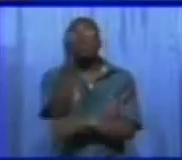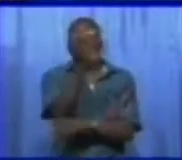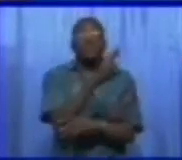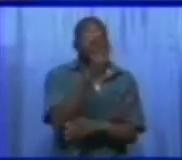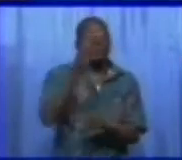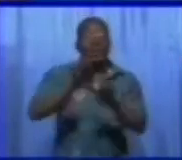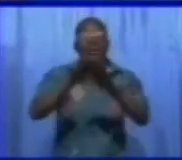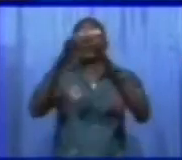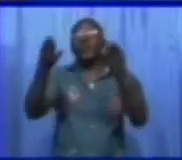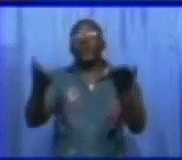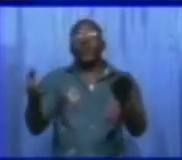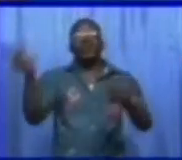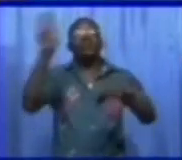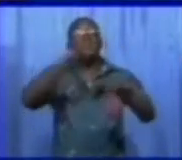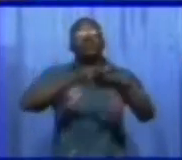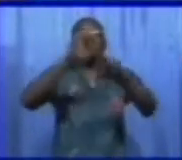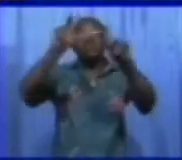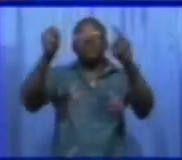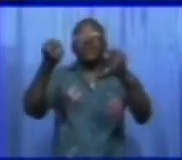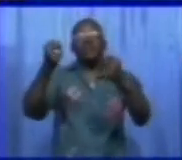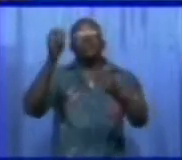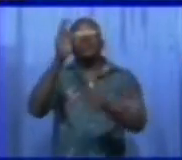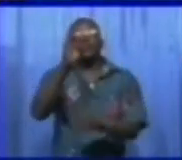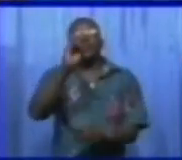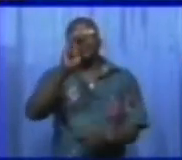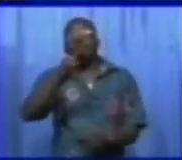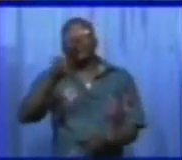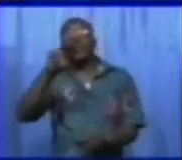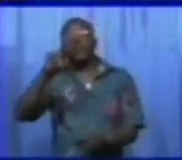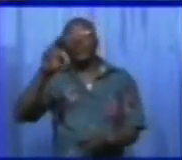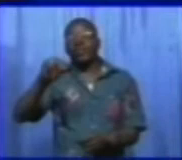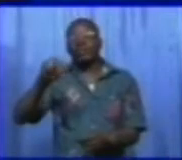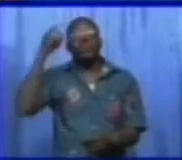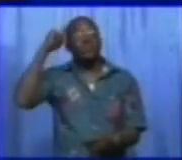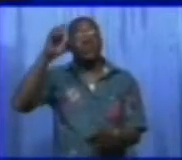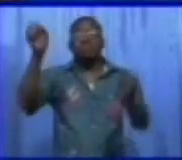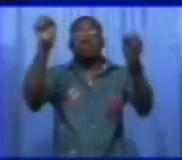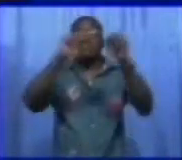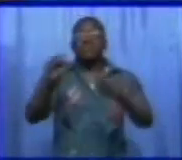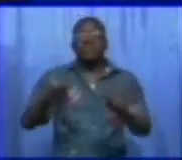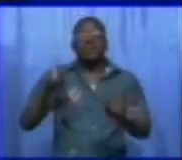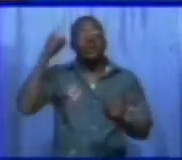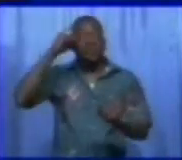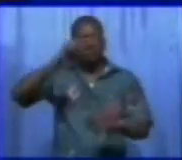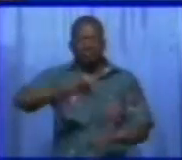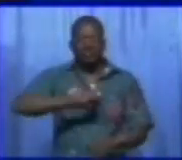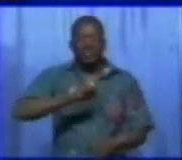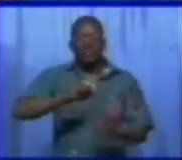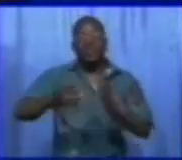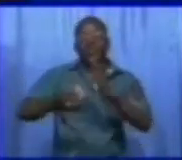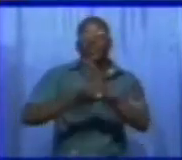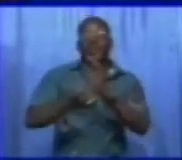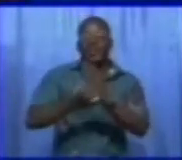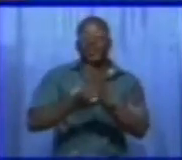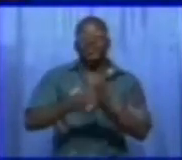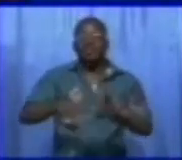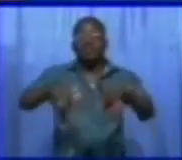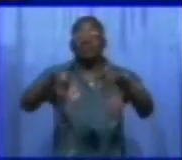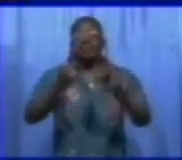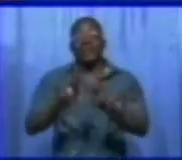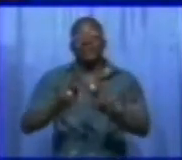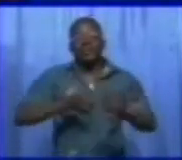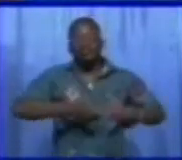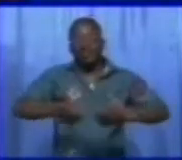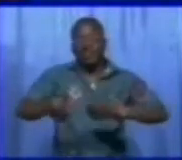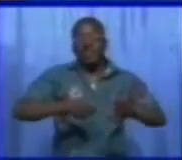est ouverte, placée sous le thème de la faune comme facteur catalyseur des dynamiques économiques. Elle devrait permettre de générer